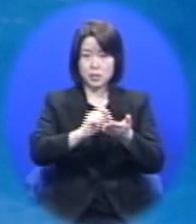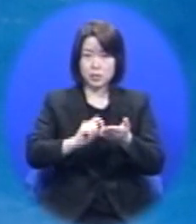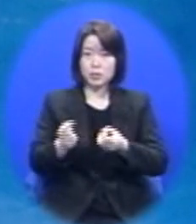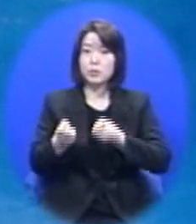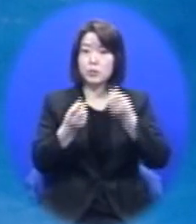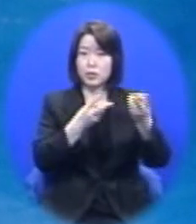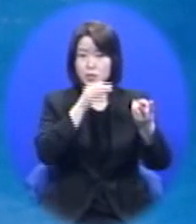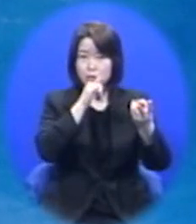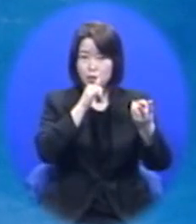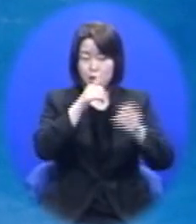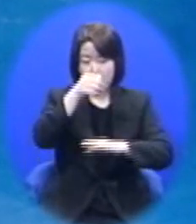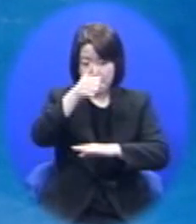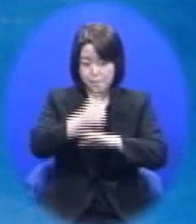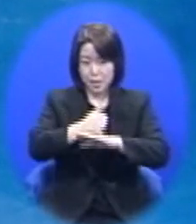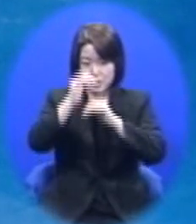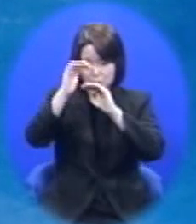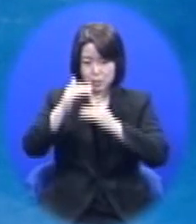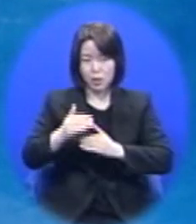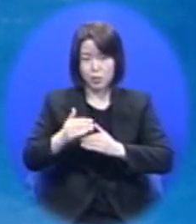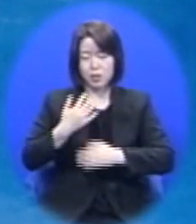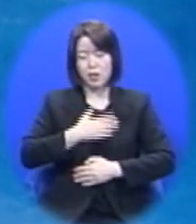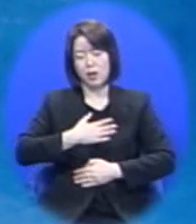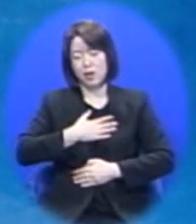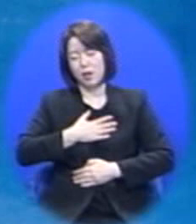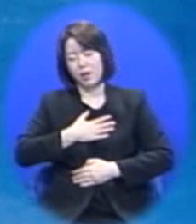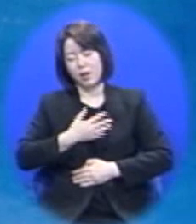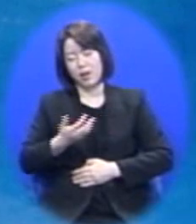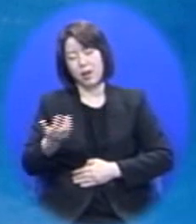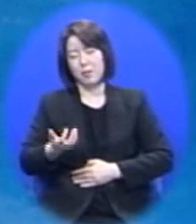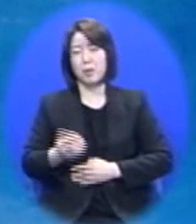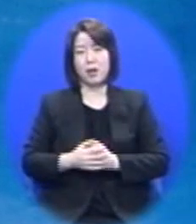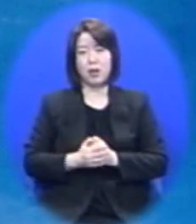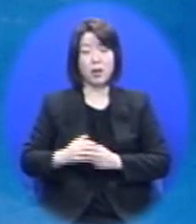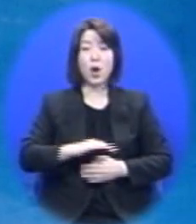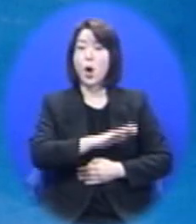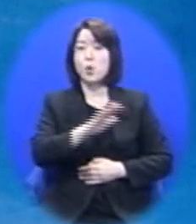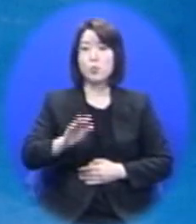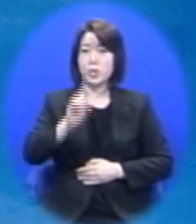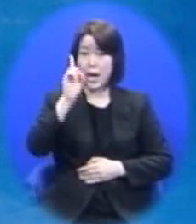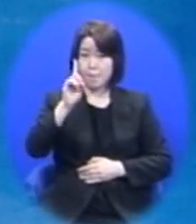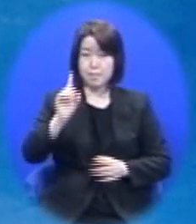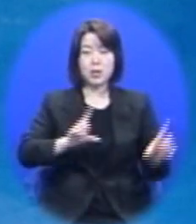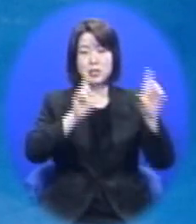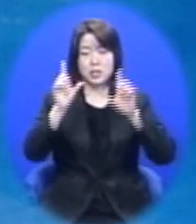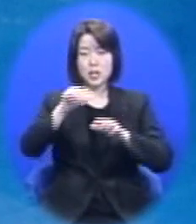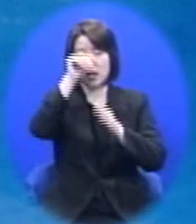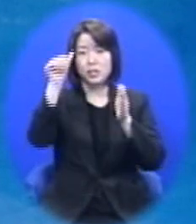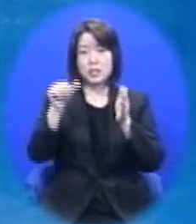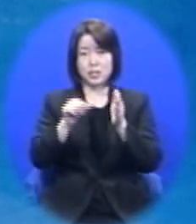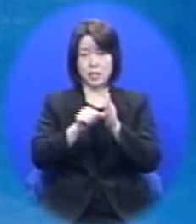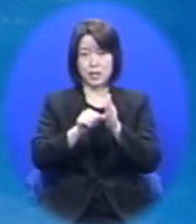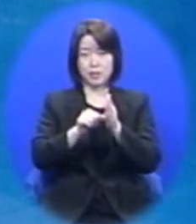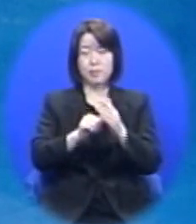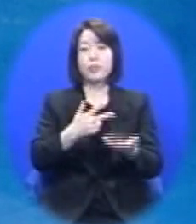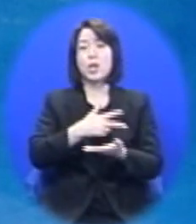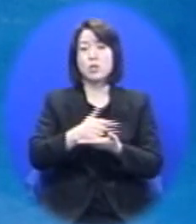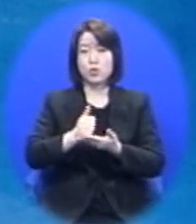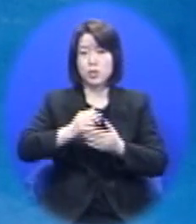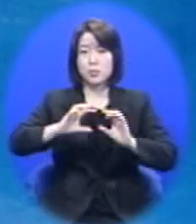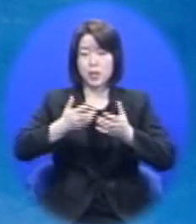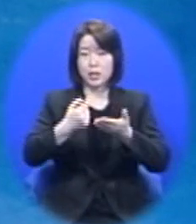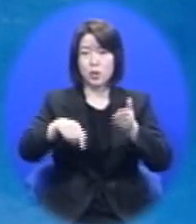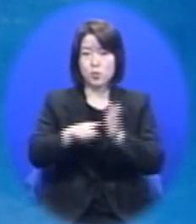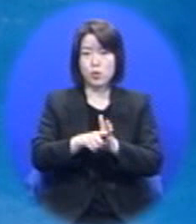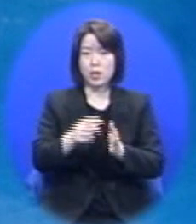편지글 마지막 내용이 가슴에 사무쳐요. 우리 한번 사는 인생, 주님 나라 위에 목숨 걸고